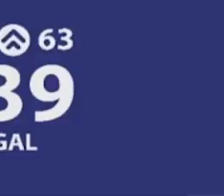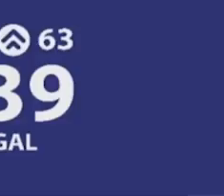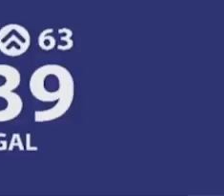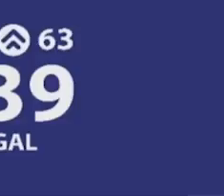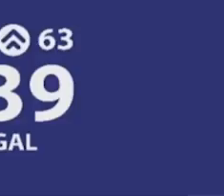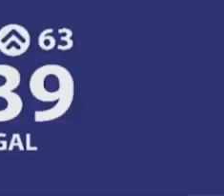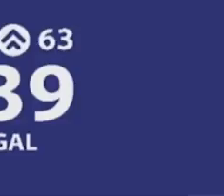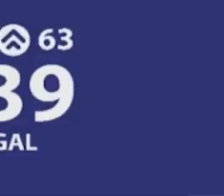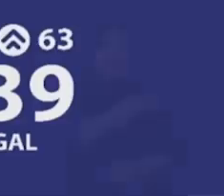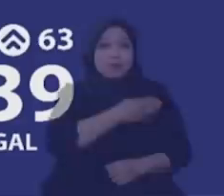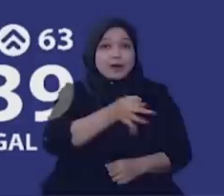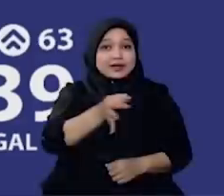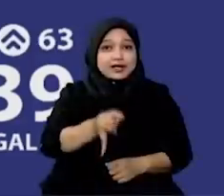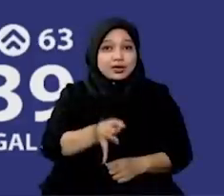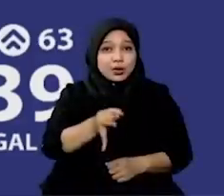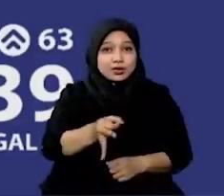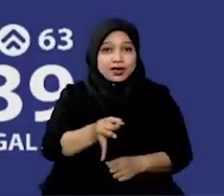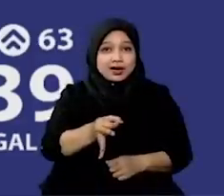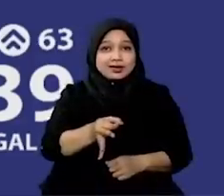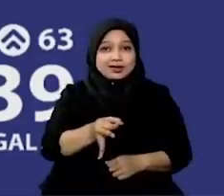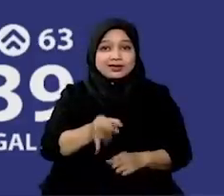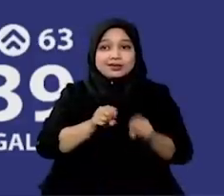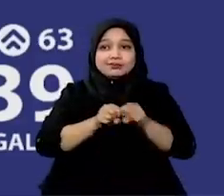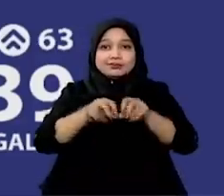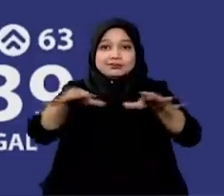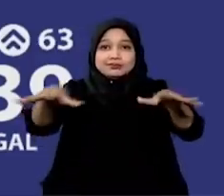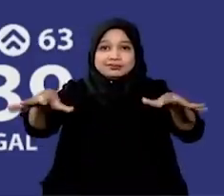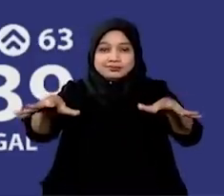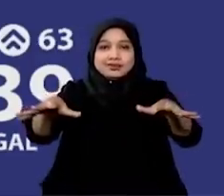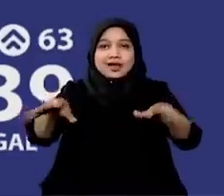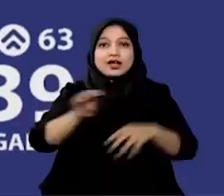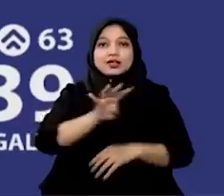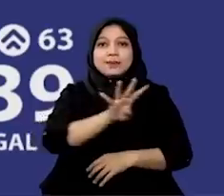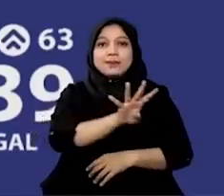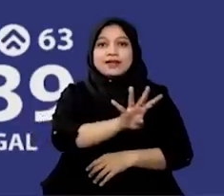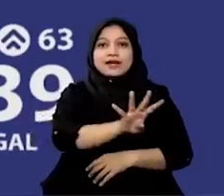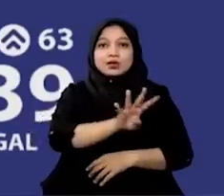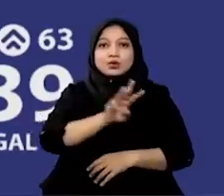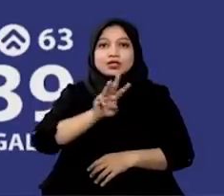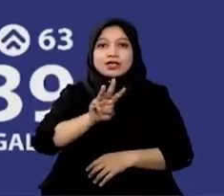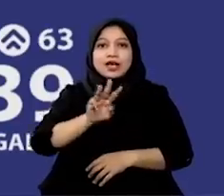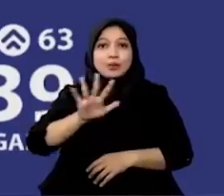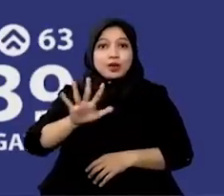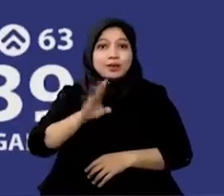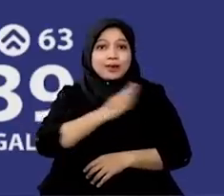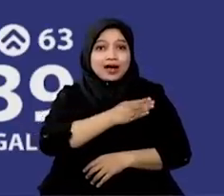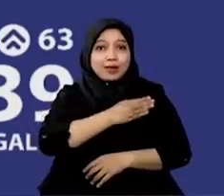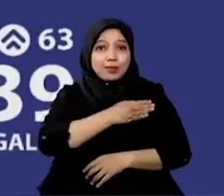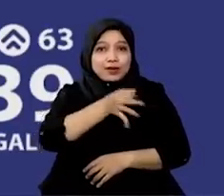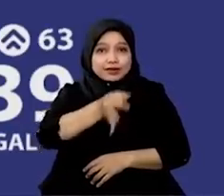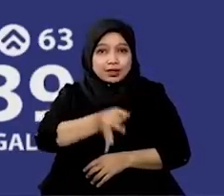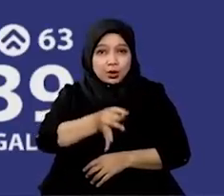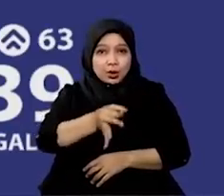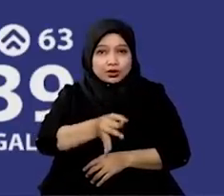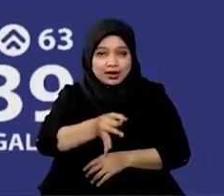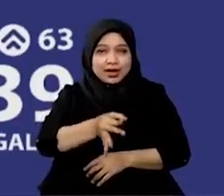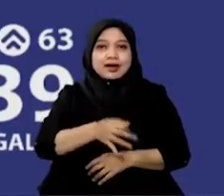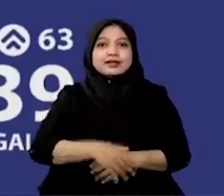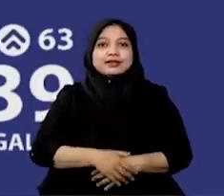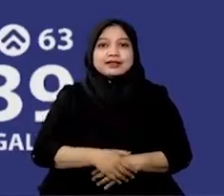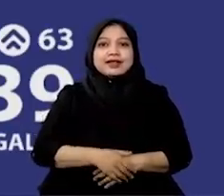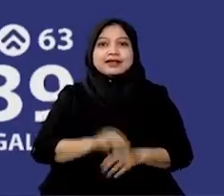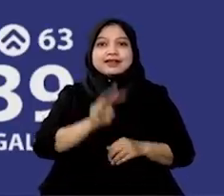kabupaten kota yang terdampak sebanyak 435 kabupaten-kota di